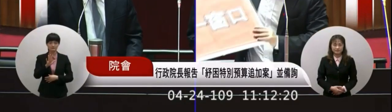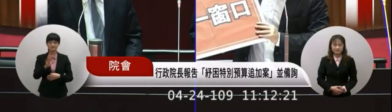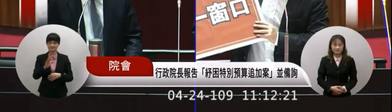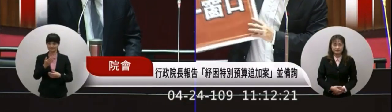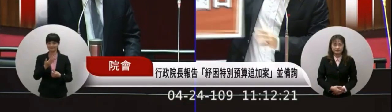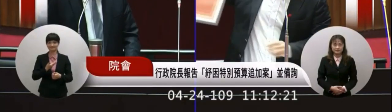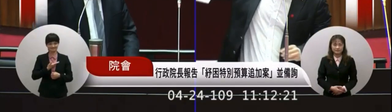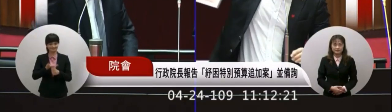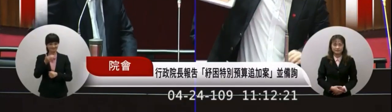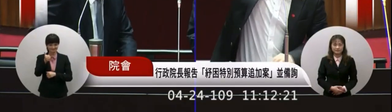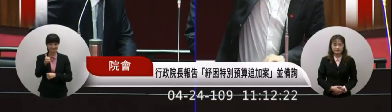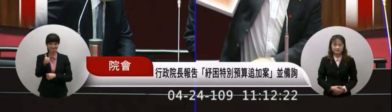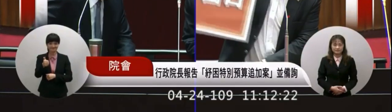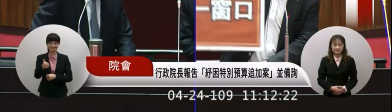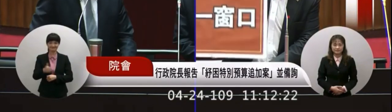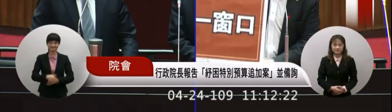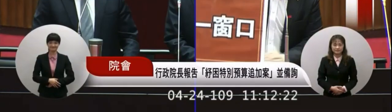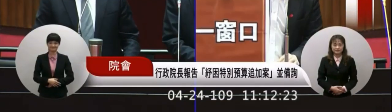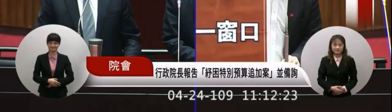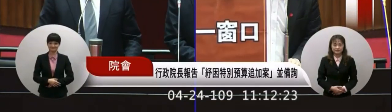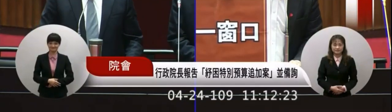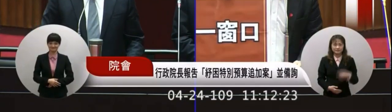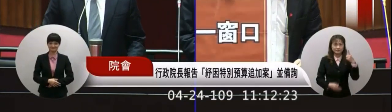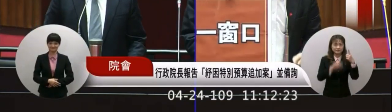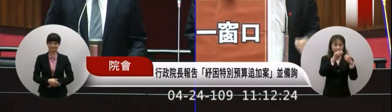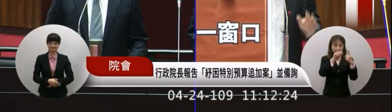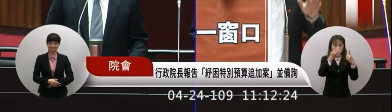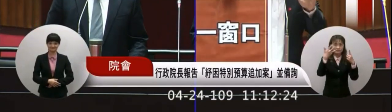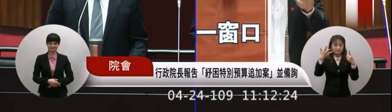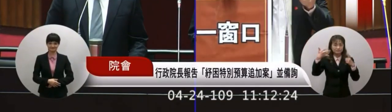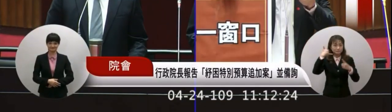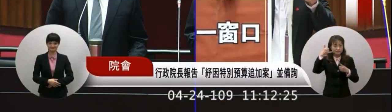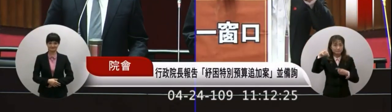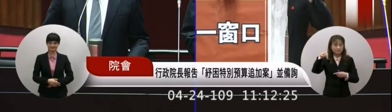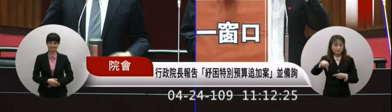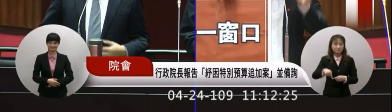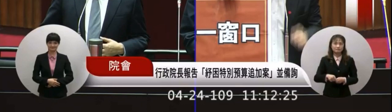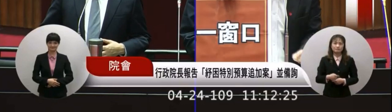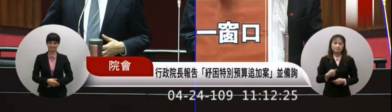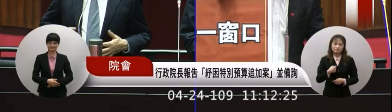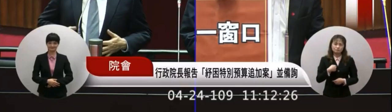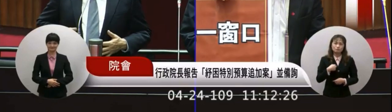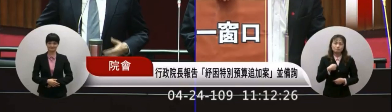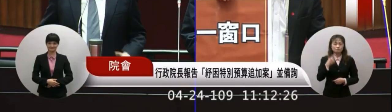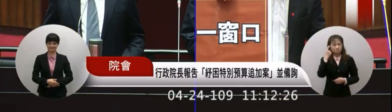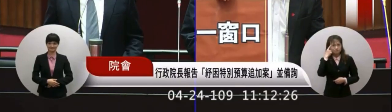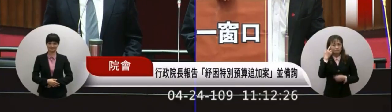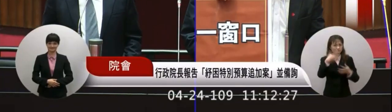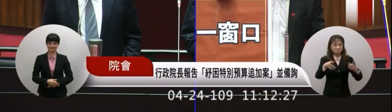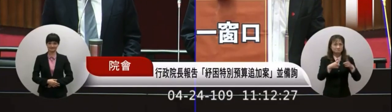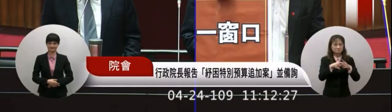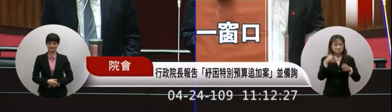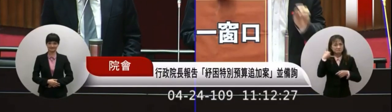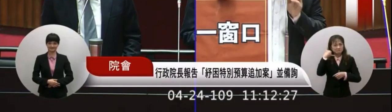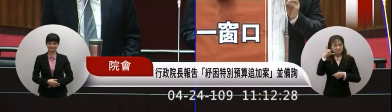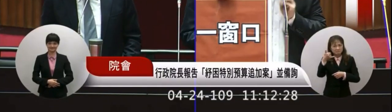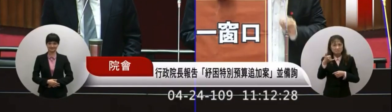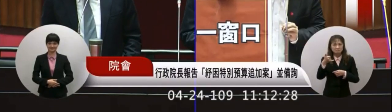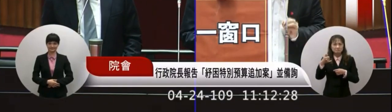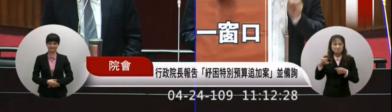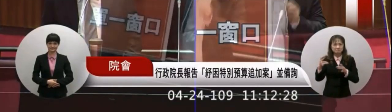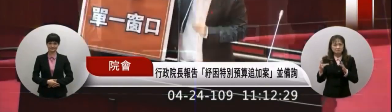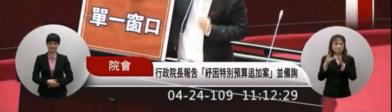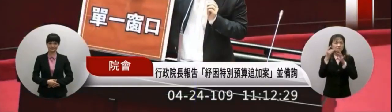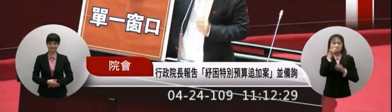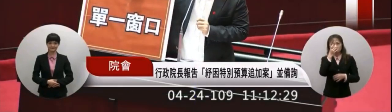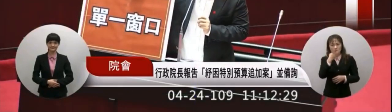你服务，多谢。 1988的部分哦，因为即马做者，我相信也阁有目前有人卡袂入去啦。那有人甲我